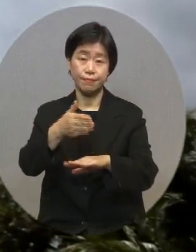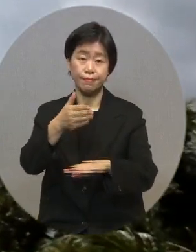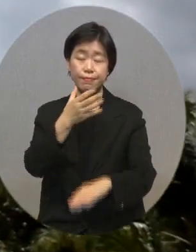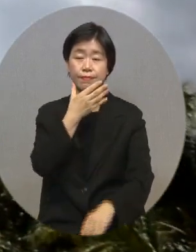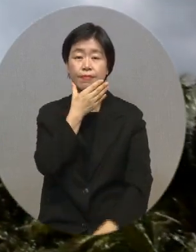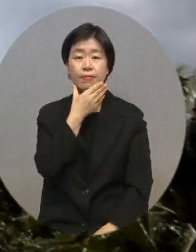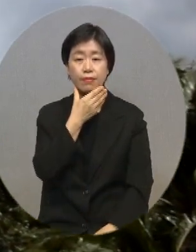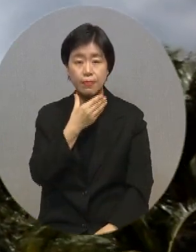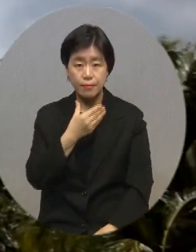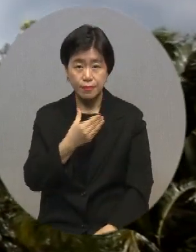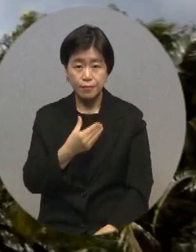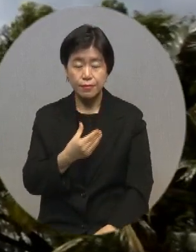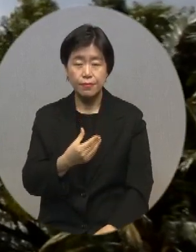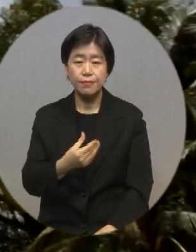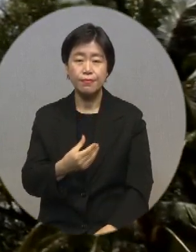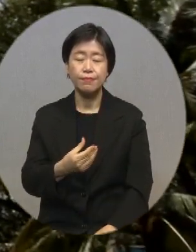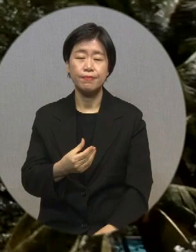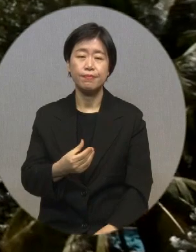고마워요